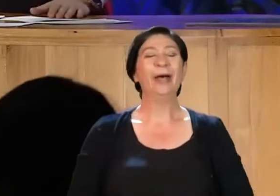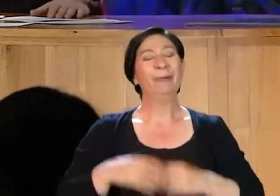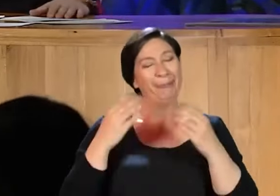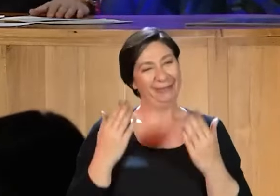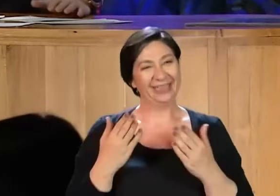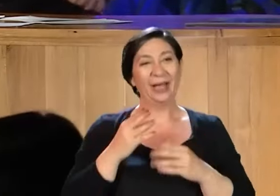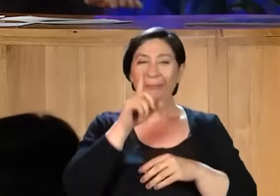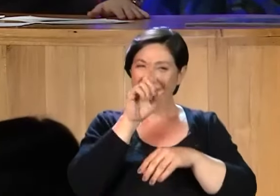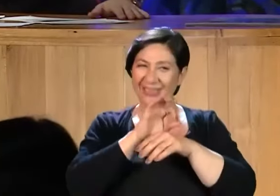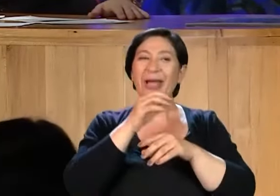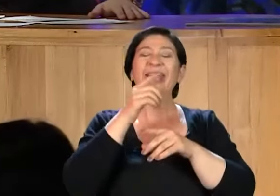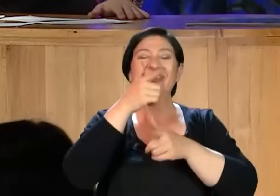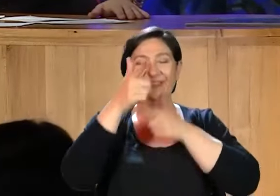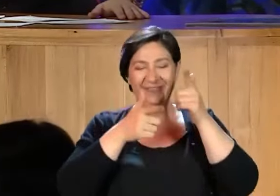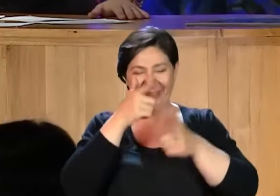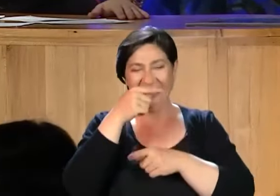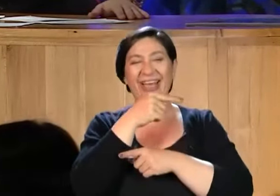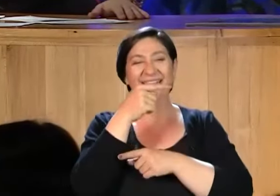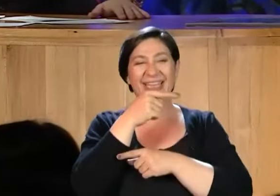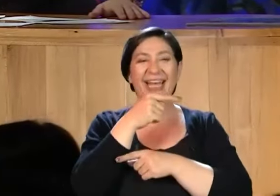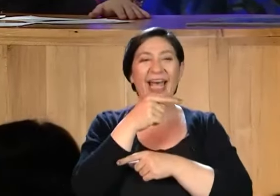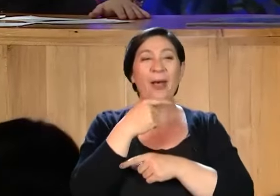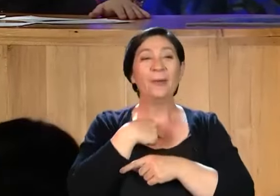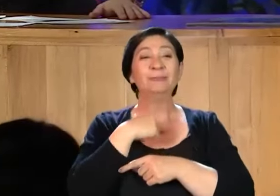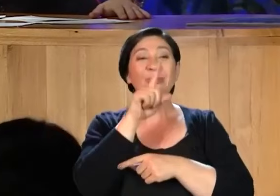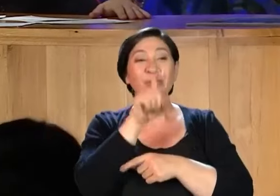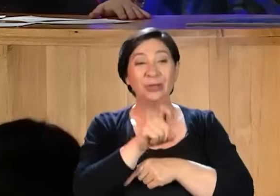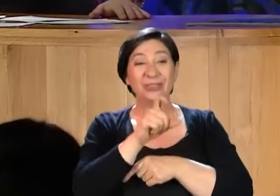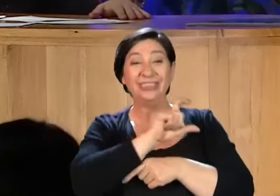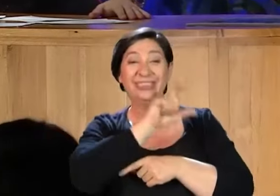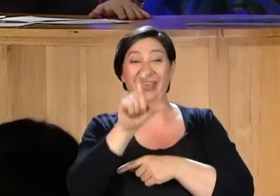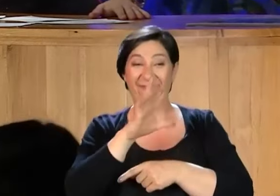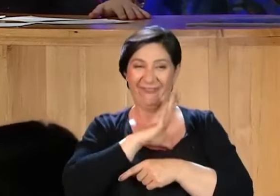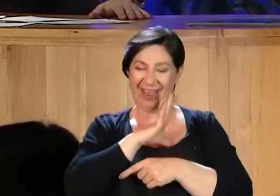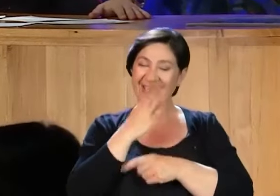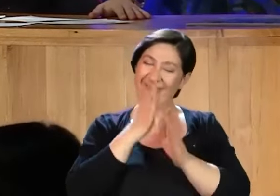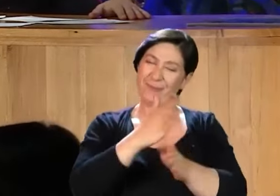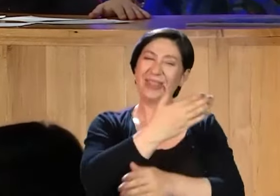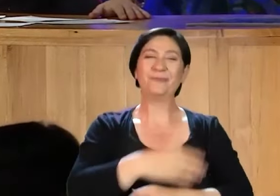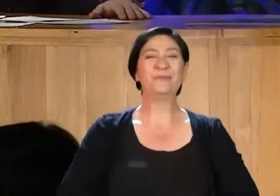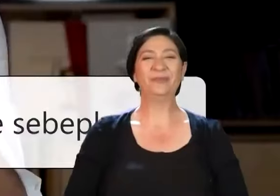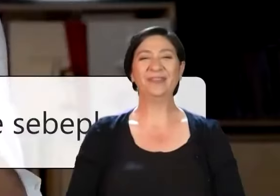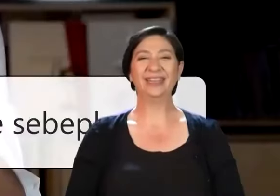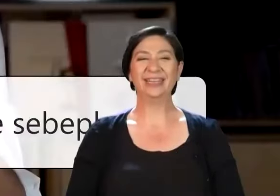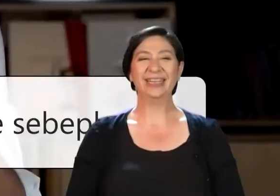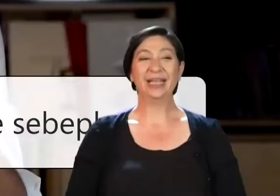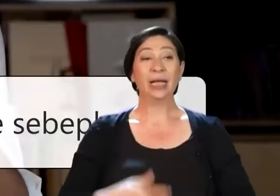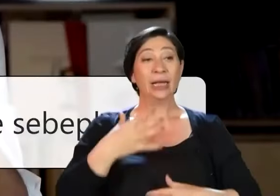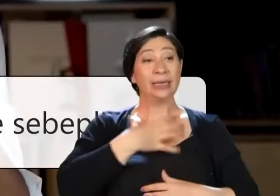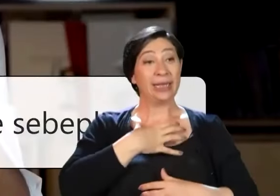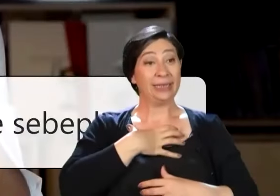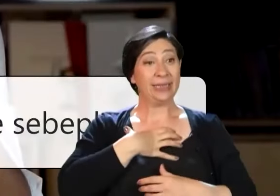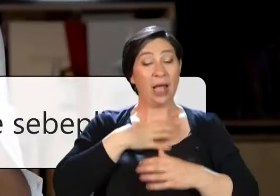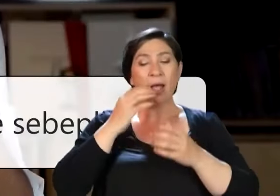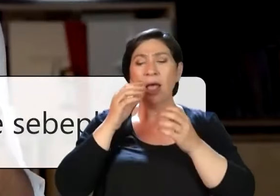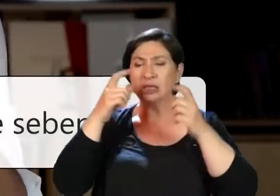Peki bir dakika. Görüntülerde benim sorumun yanıtı aslında görüntülerde var. Devam edelim lütfen. Şehri aslında